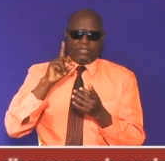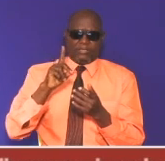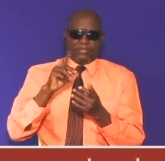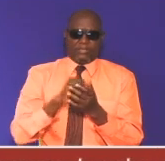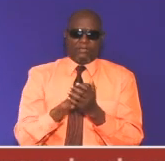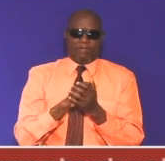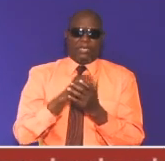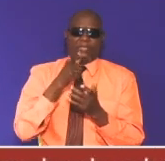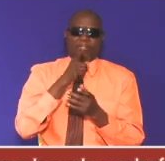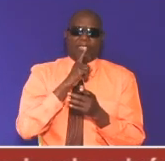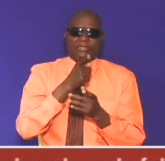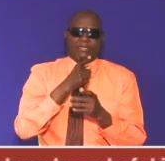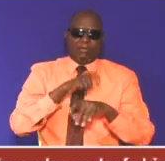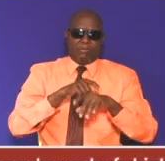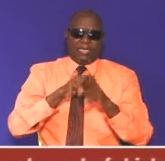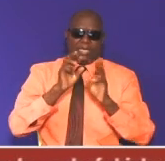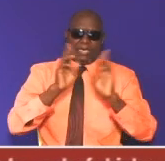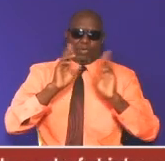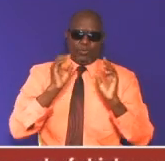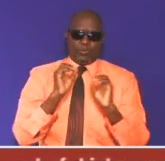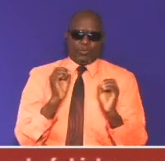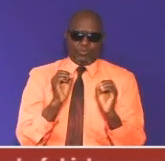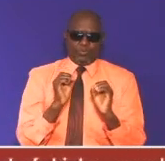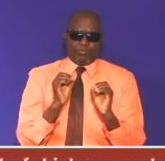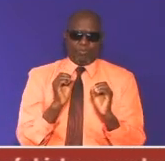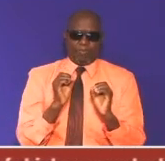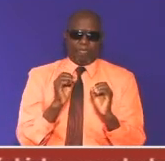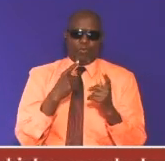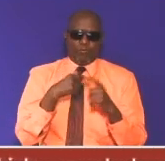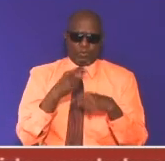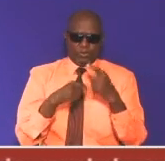tayari, wanasema ni kazi yenu. Na mnasisitiza kwamba tutaendelea